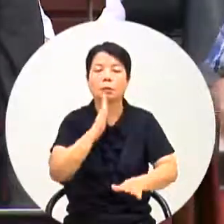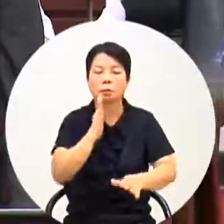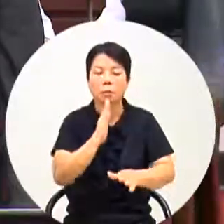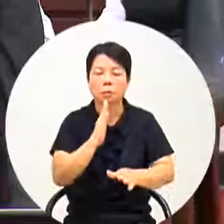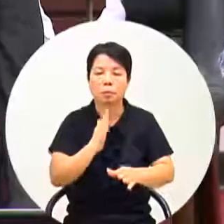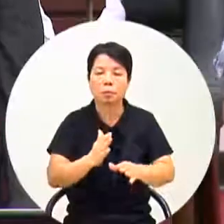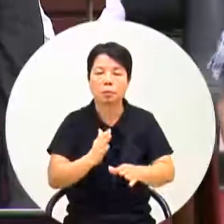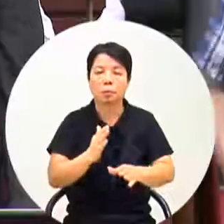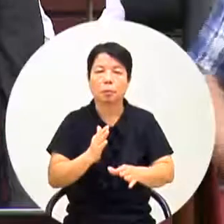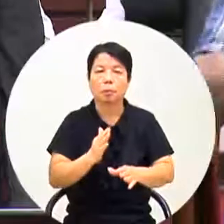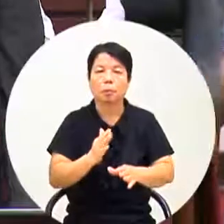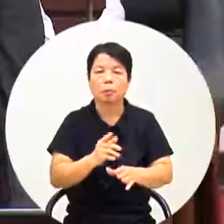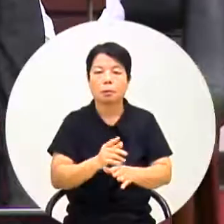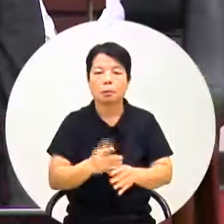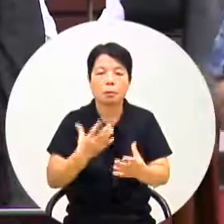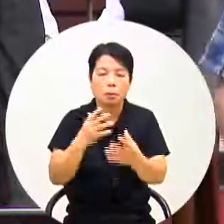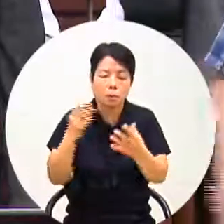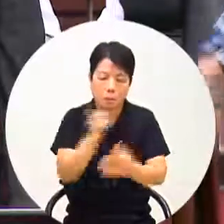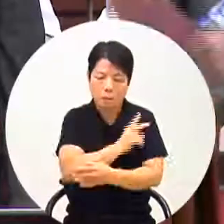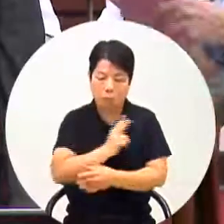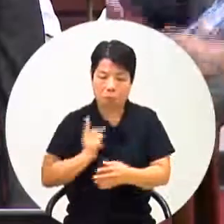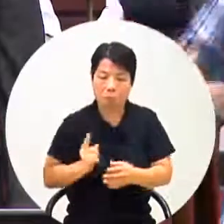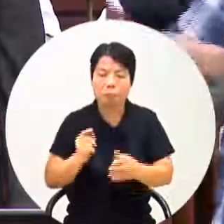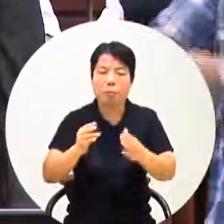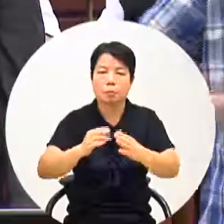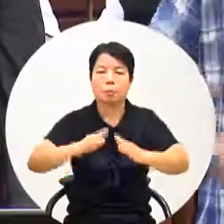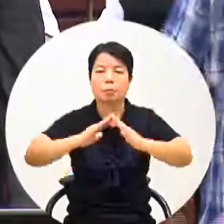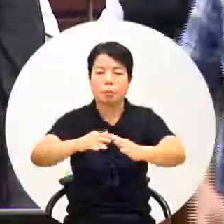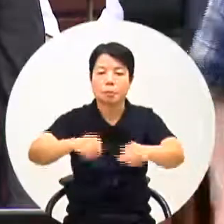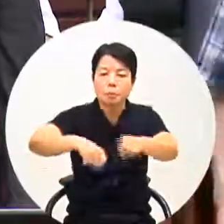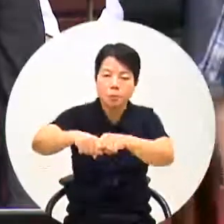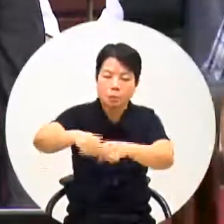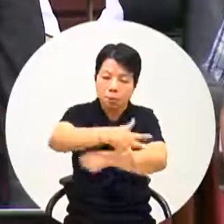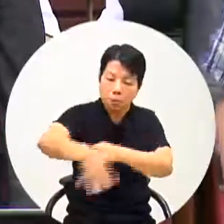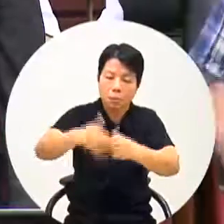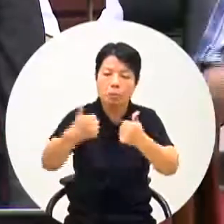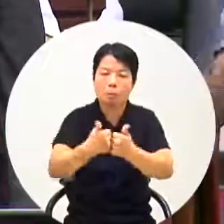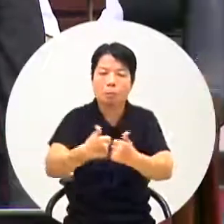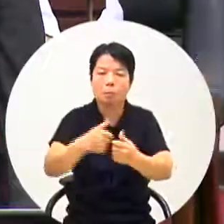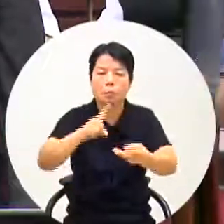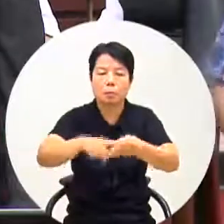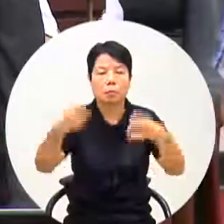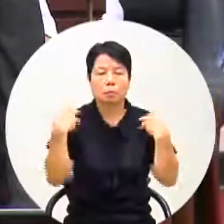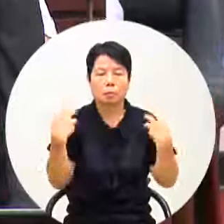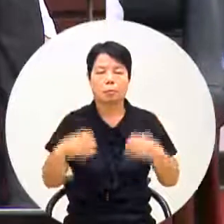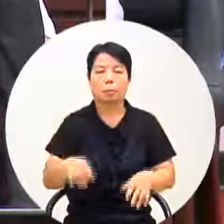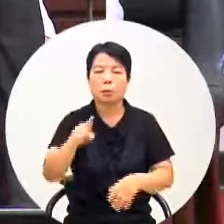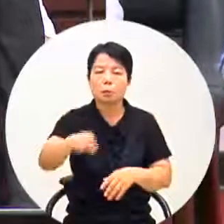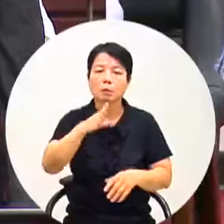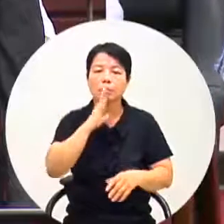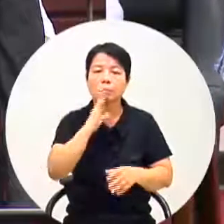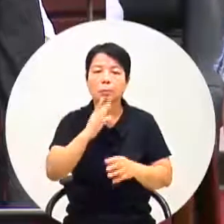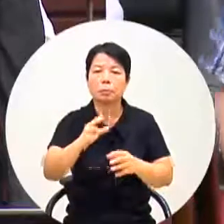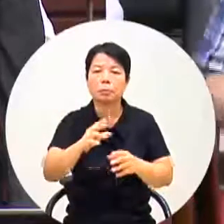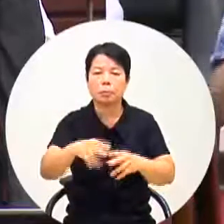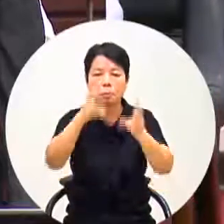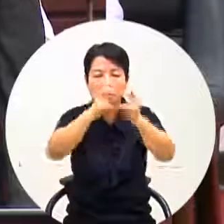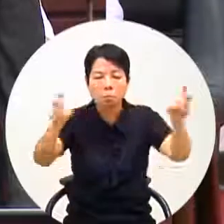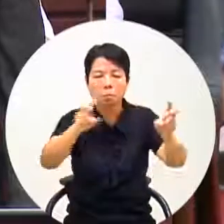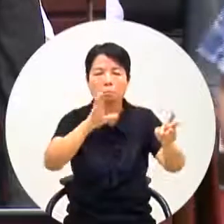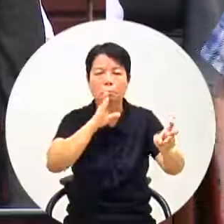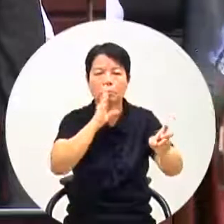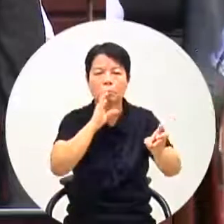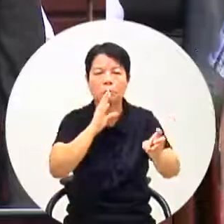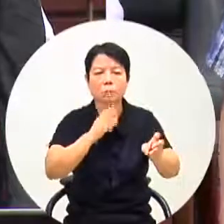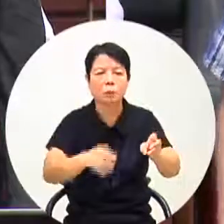很慎重的啊，合法的多年历史的一个存在的这个合法建筑体，不能